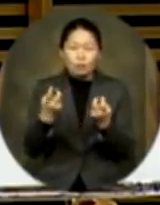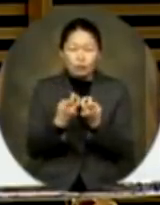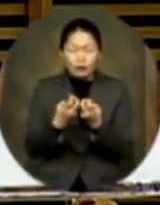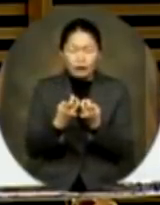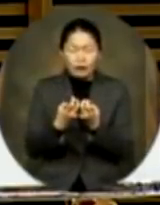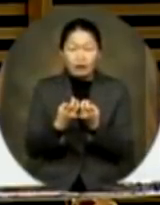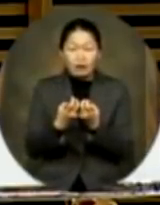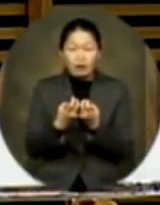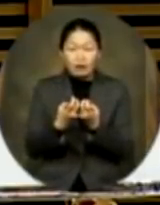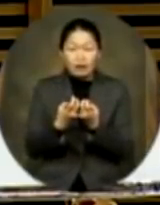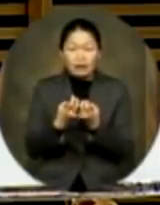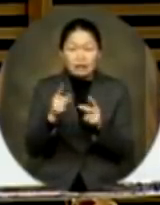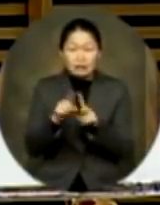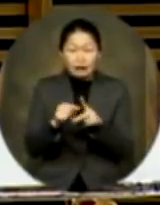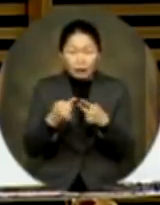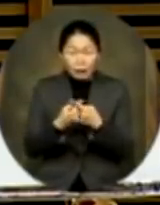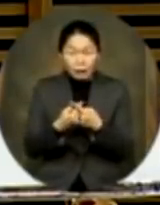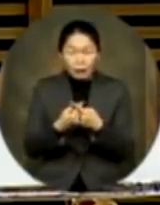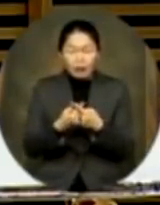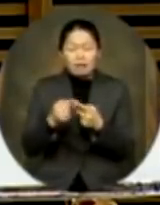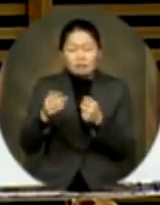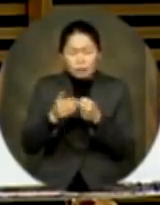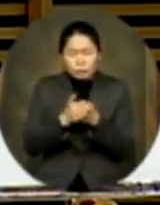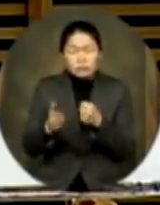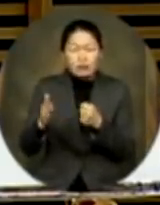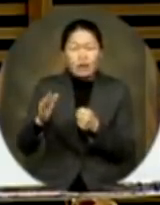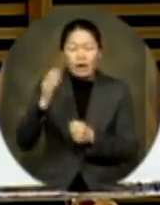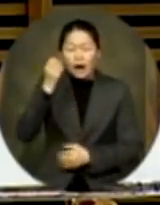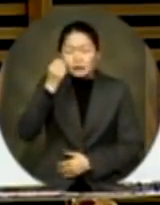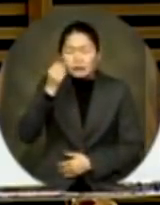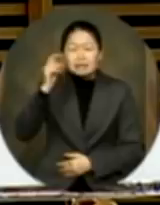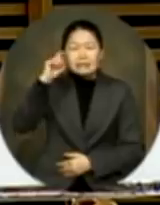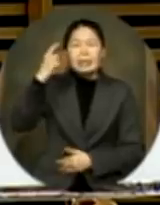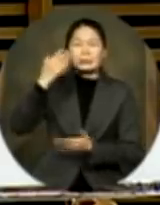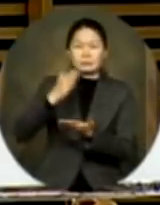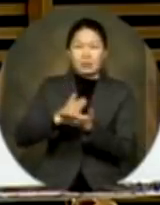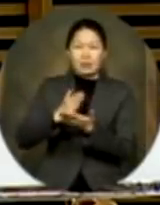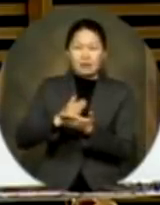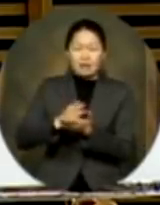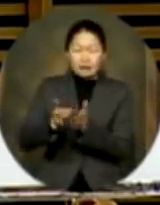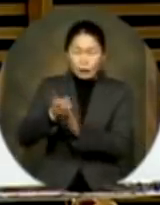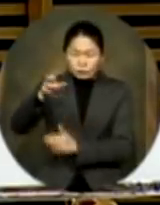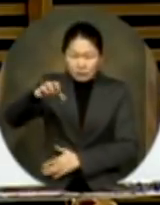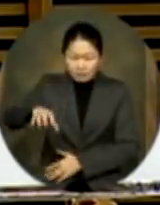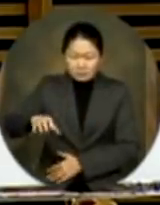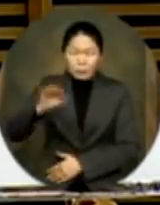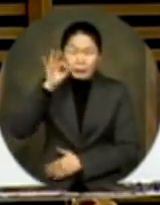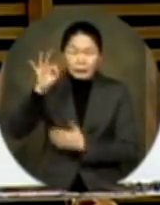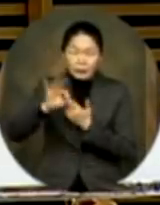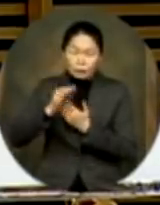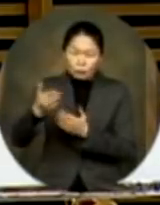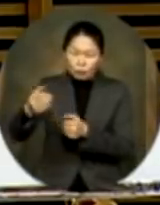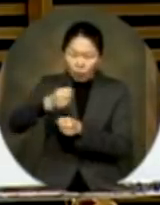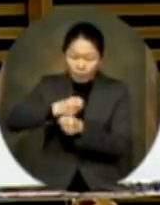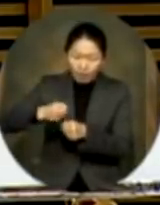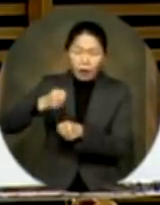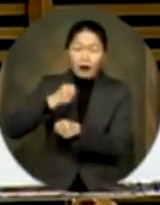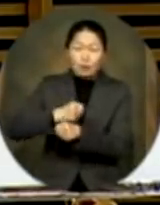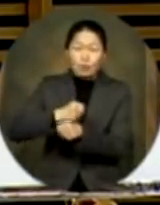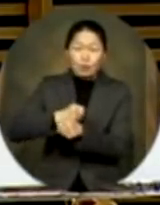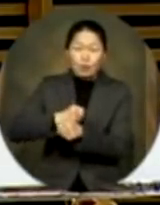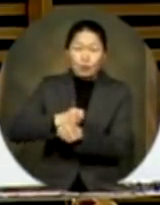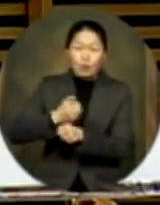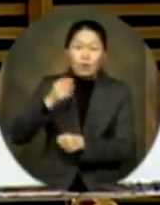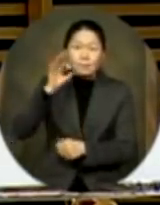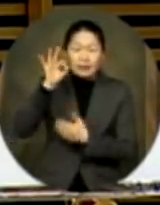하면 그러니까 이상하게 생각하지 마 예루살렘에서 만약에 사람들이 너를 결박하고 그리고